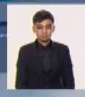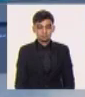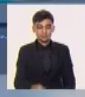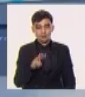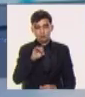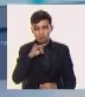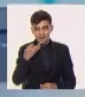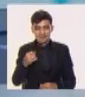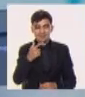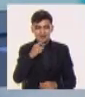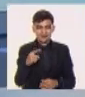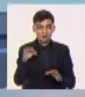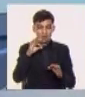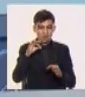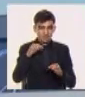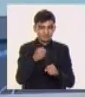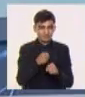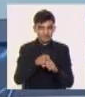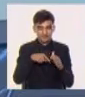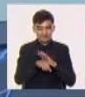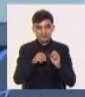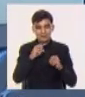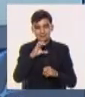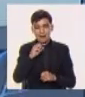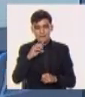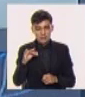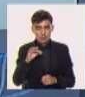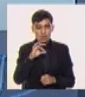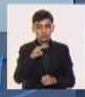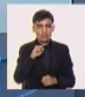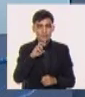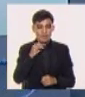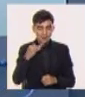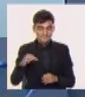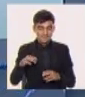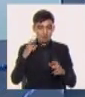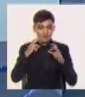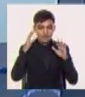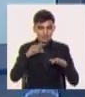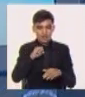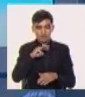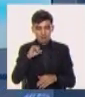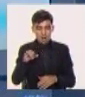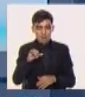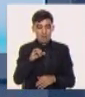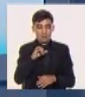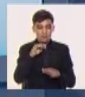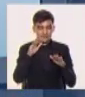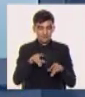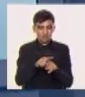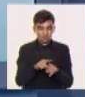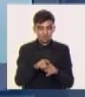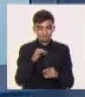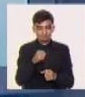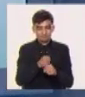Мұнай газ өндірісінің білікті кадрларын енді Софи Өтебаев атындағы Атырау мұнай және газ университеті дайындайтын болады. Оқу орны еліміздегі